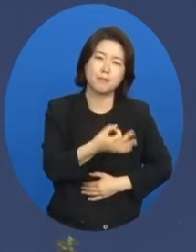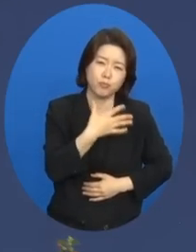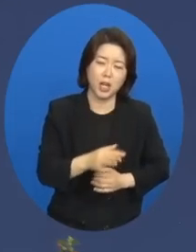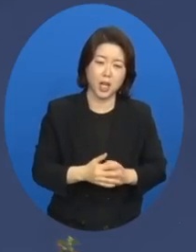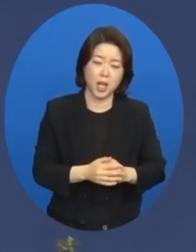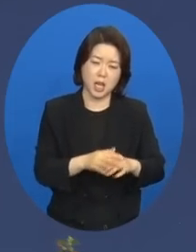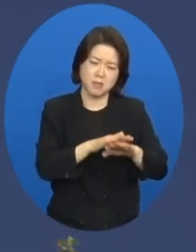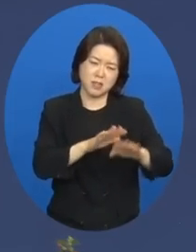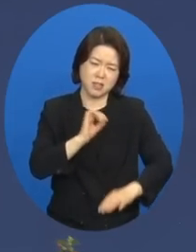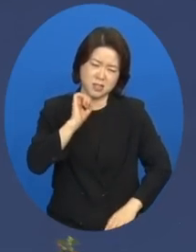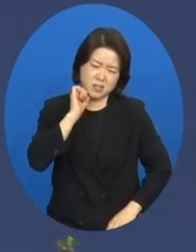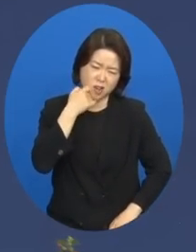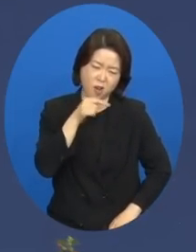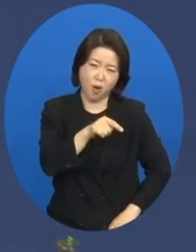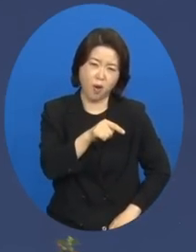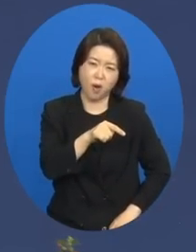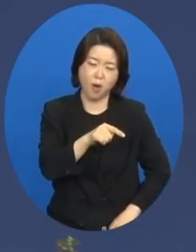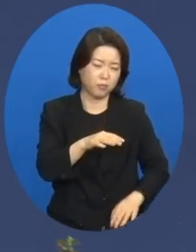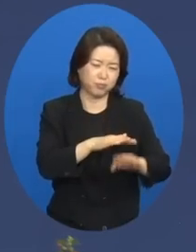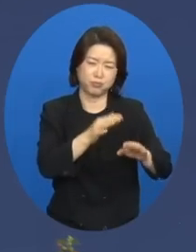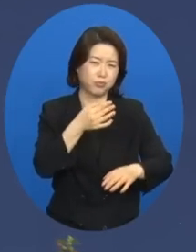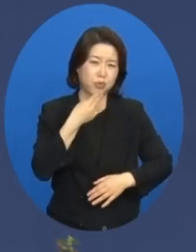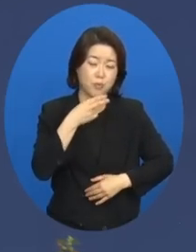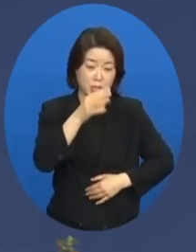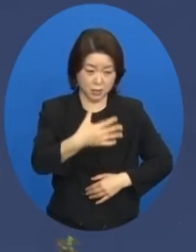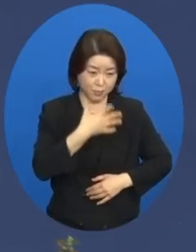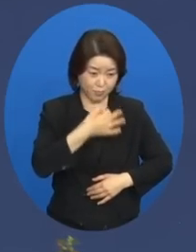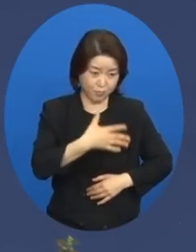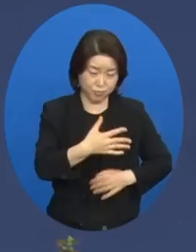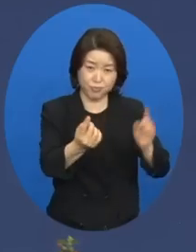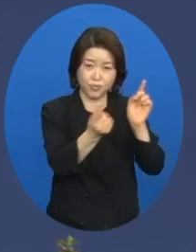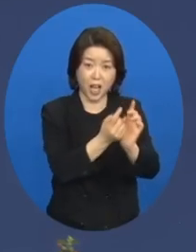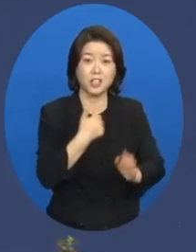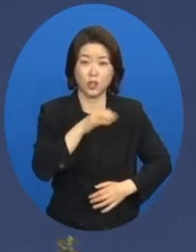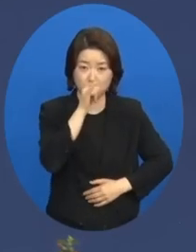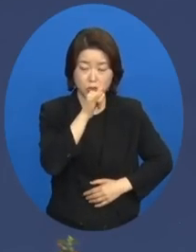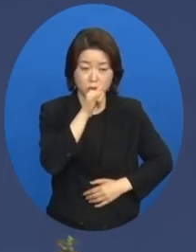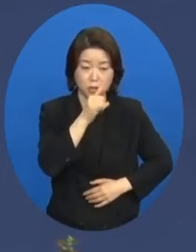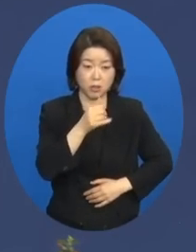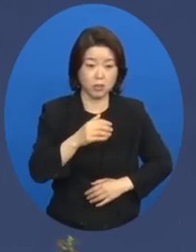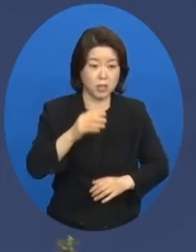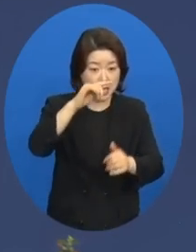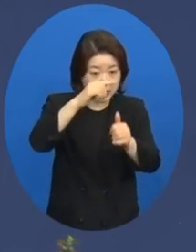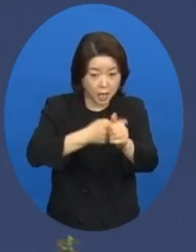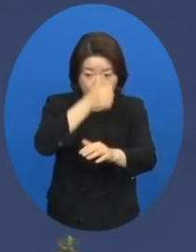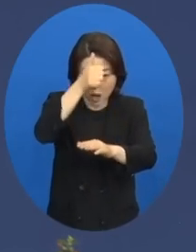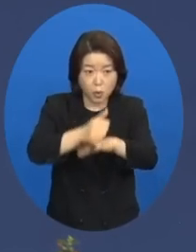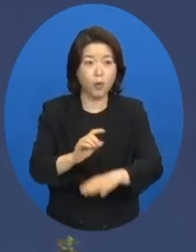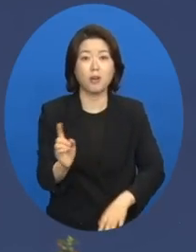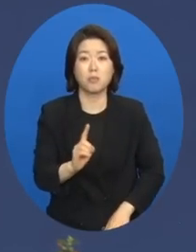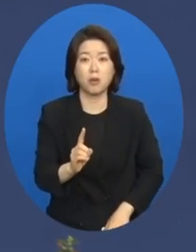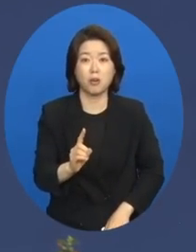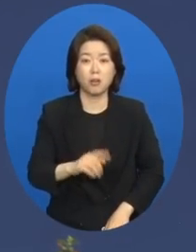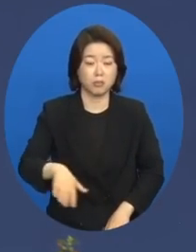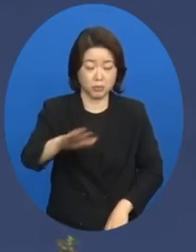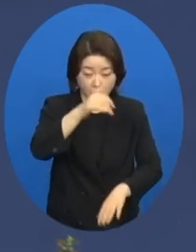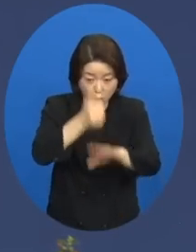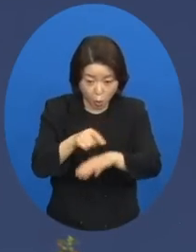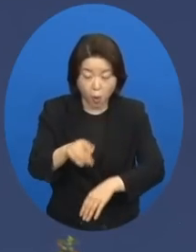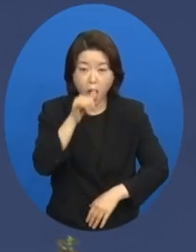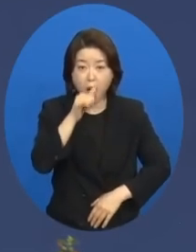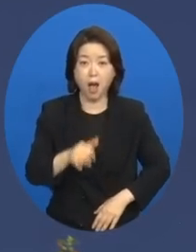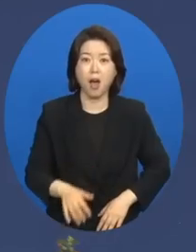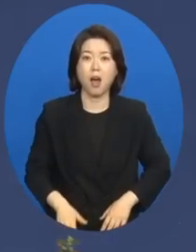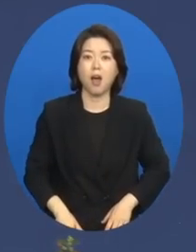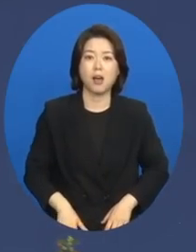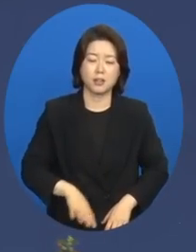풀리지 않는 기가 막힌 불운한 이러한 일들을 당했지만 결과가 어떻게 되는지 아시잖아요. 그 우리 다 결과를 보고 있잖아요.